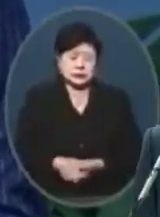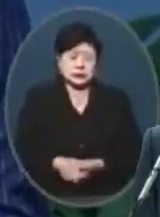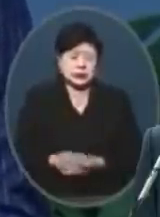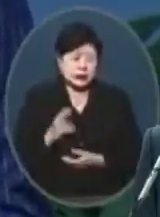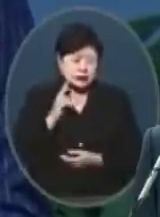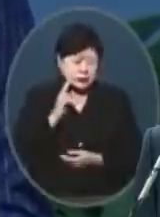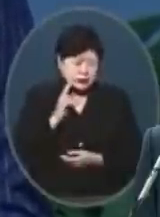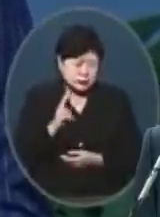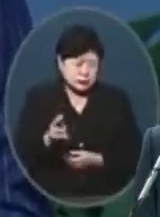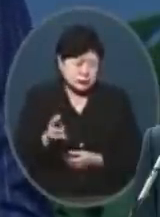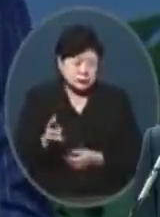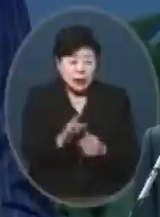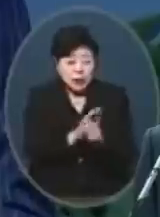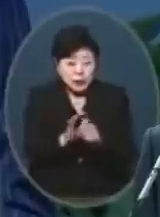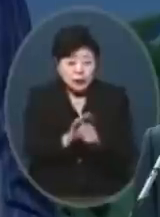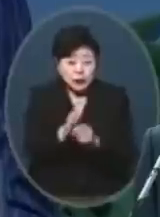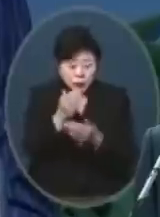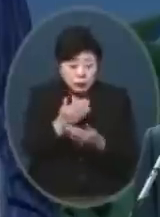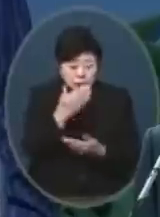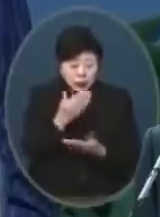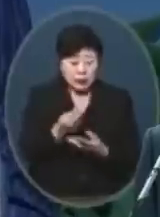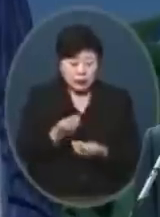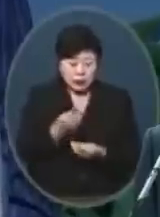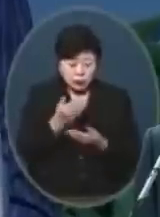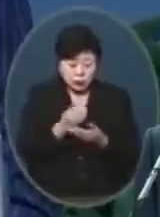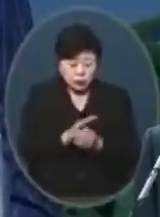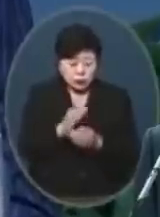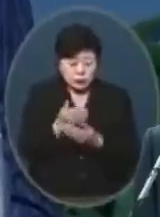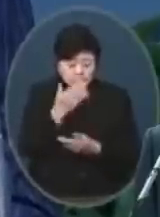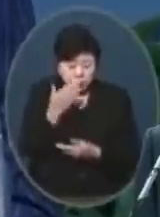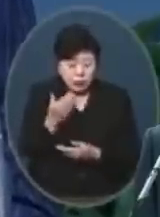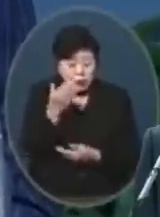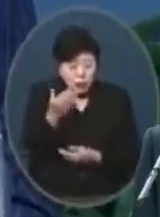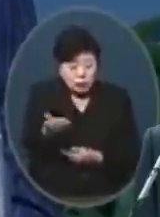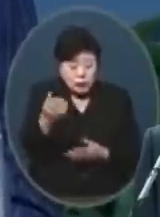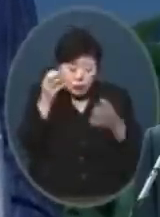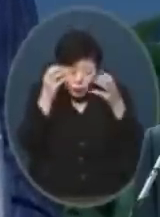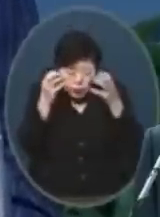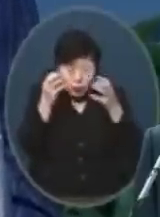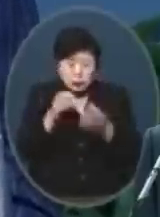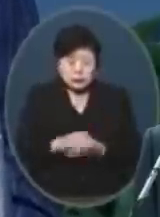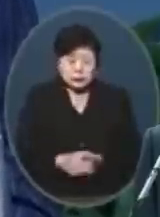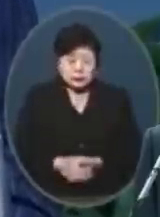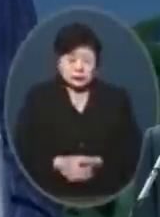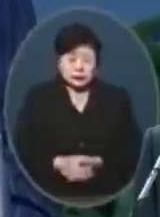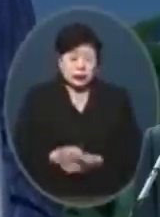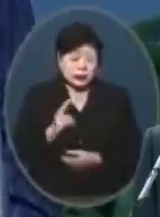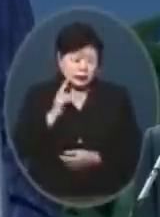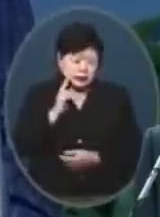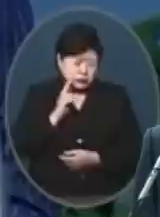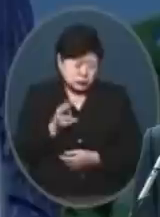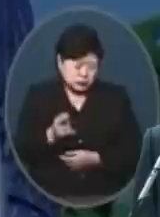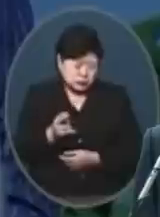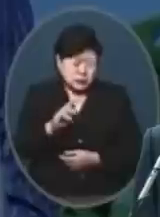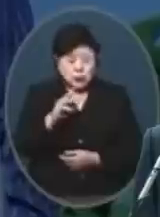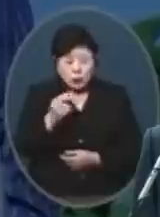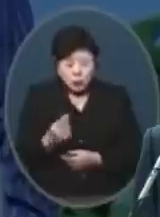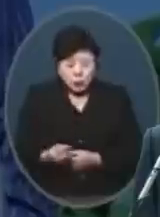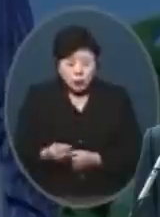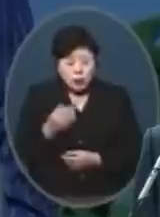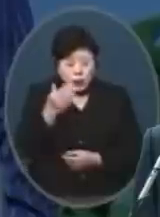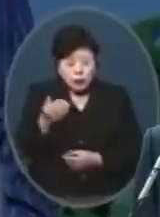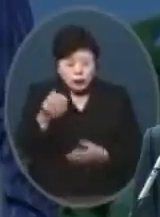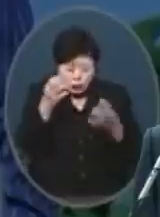극한 위로를 갖다 주는 것입니다. 여러분의 고통이 아무리 심할지라도